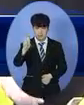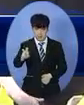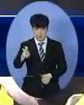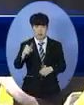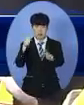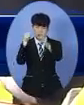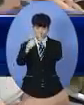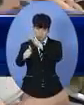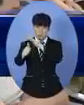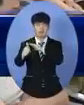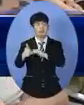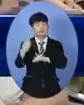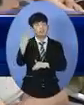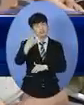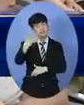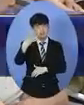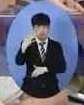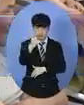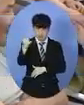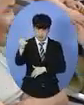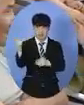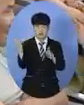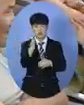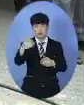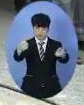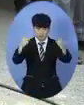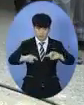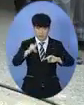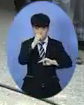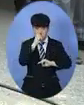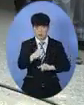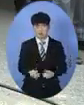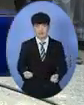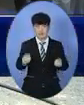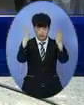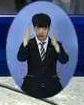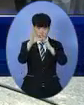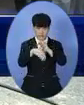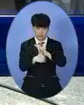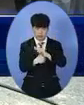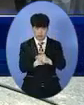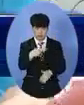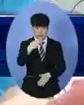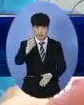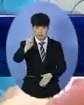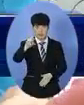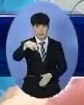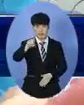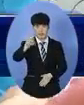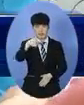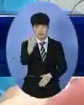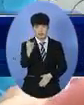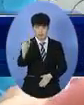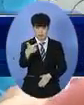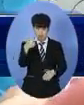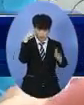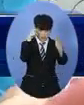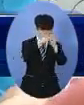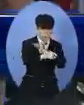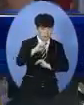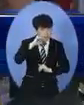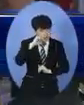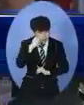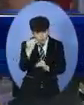4천여 명의 내외국인들이 참석해 축제를 즐겼습니다. 이날 행사는 대사관을 찾기 힘든 외국인들을 위한 영사